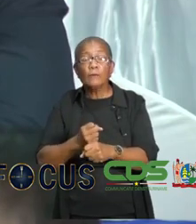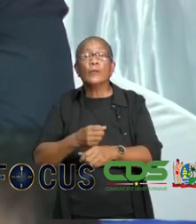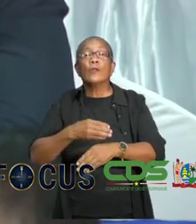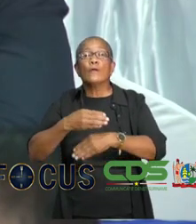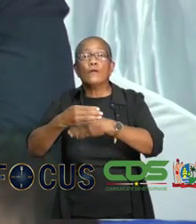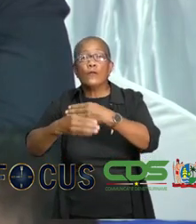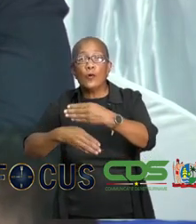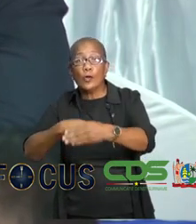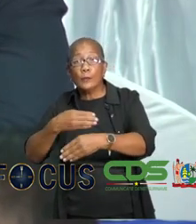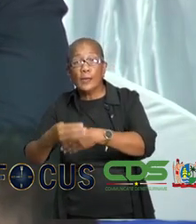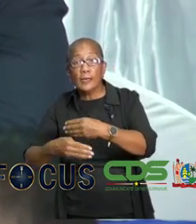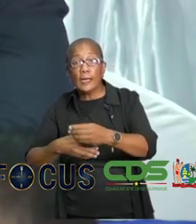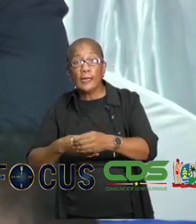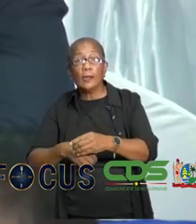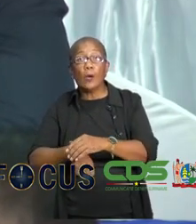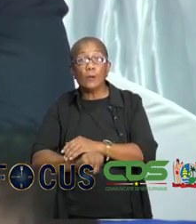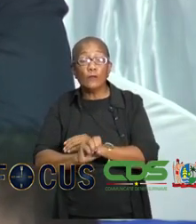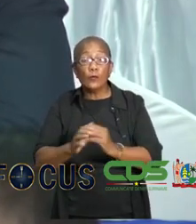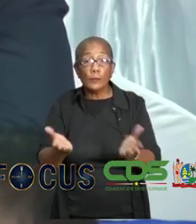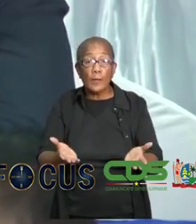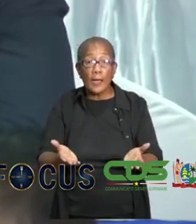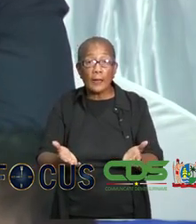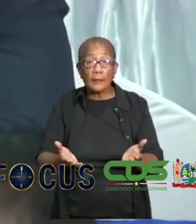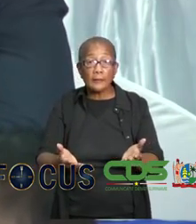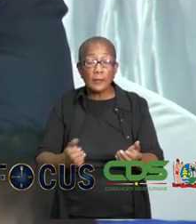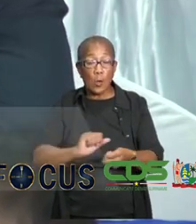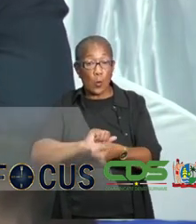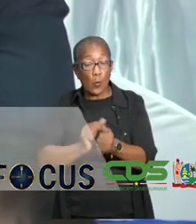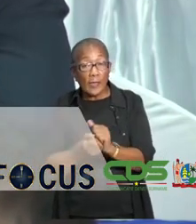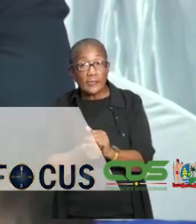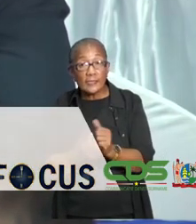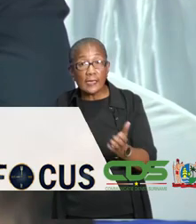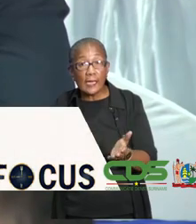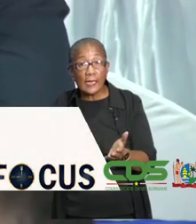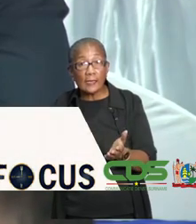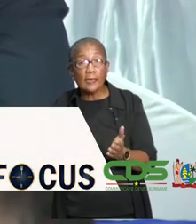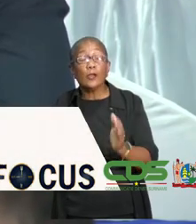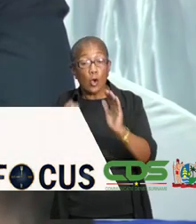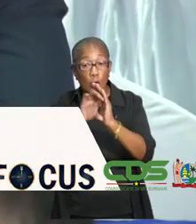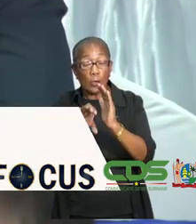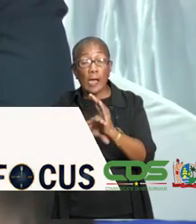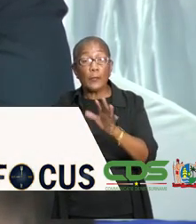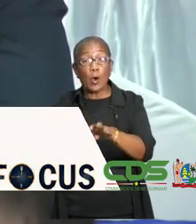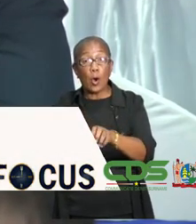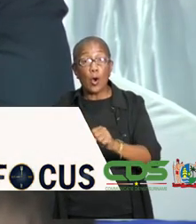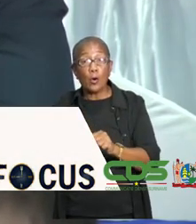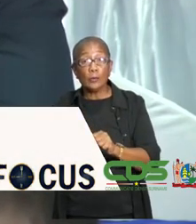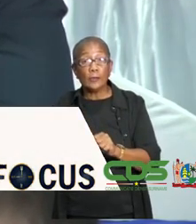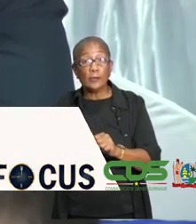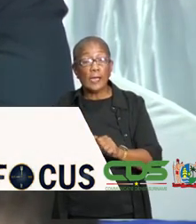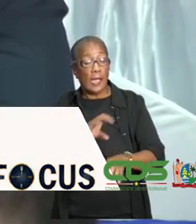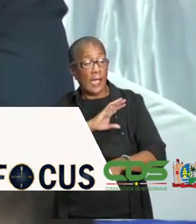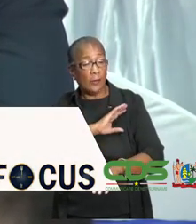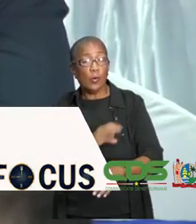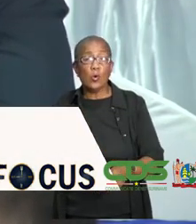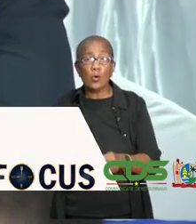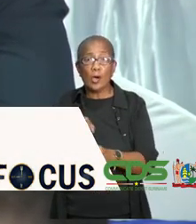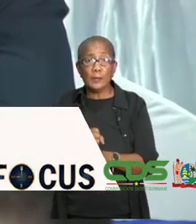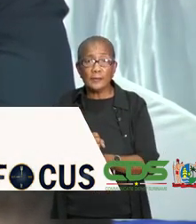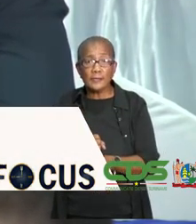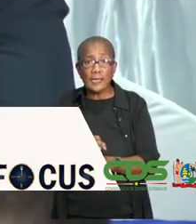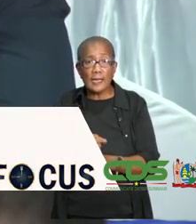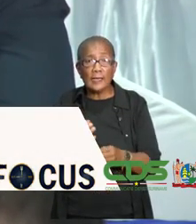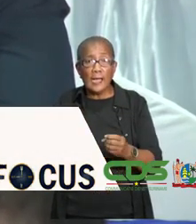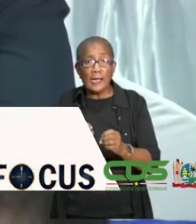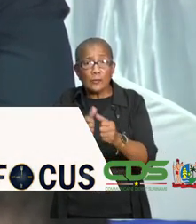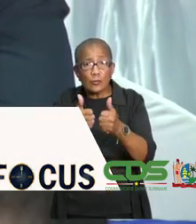Gold Cup en de WK-kwalificatiewedstrijden conform de protocollen gehouden en zich ook zodanig opgesteld en we hebben geen besmettingen